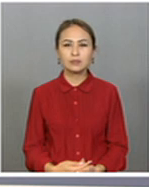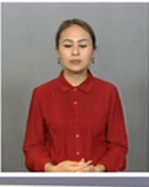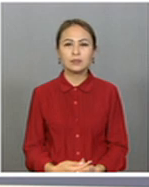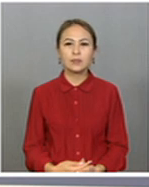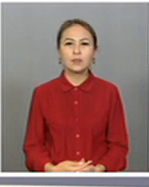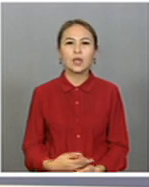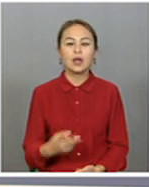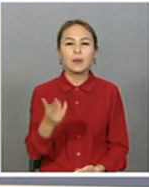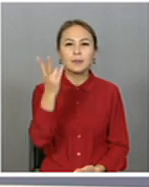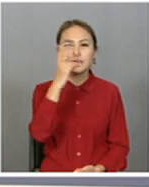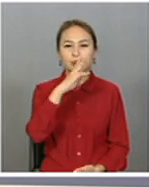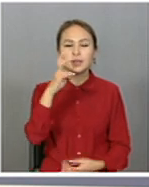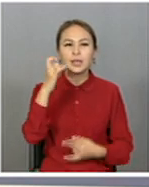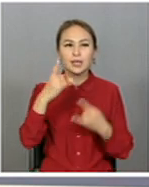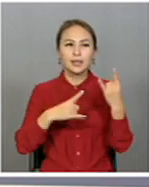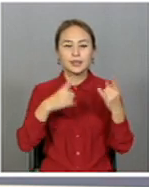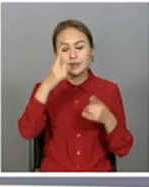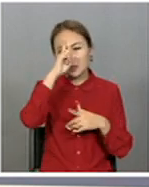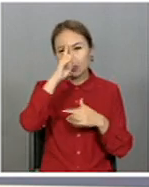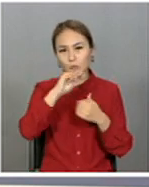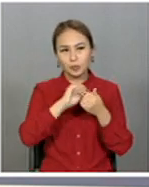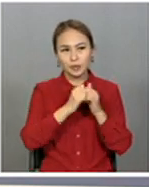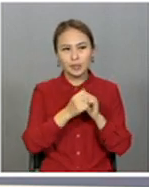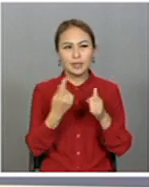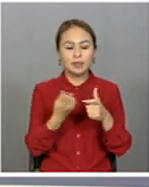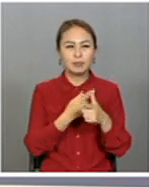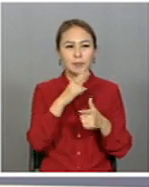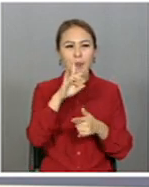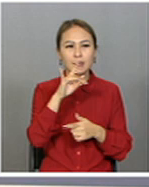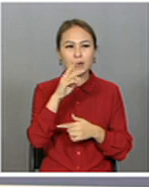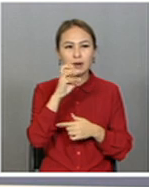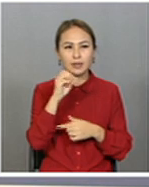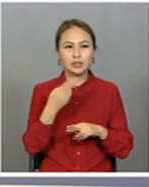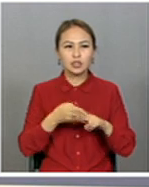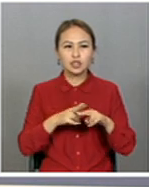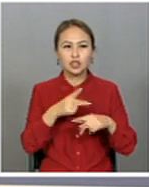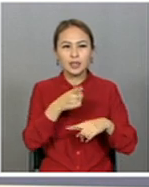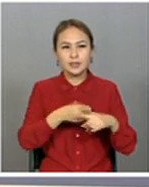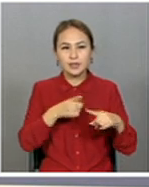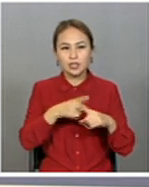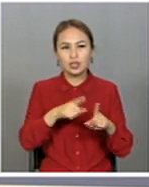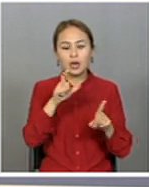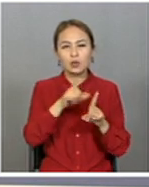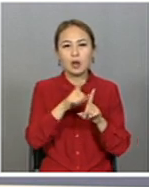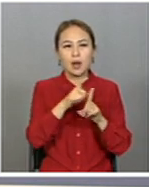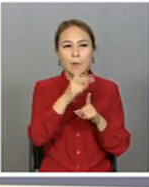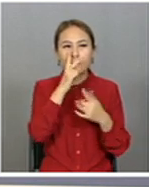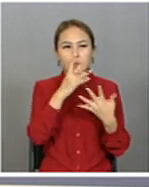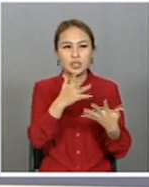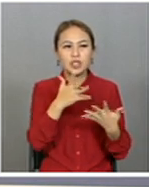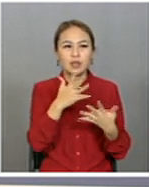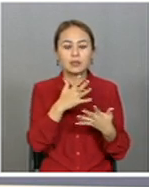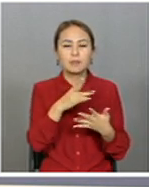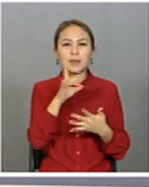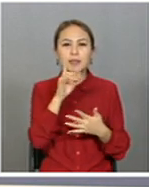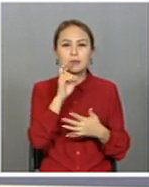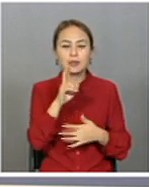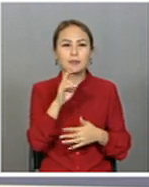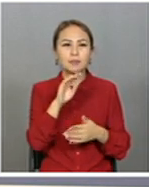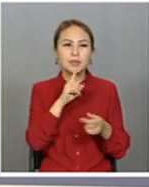Посмотрите, ребята, на экран. Запомните. Имя прилагательное, часть речи, которая обозначает признак